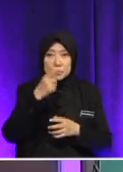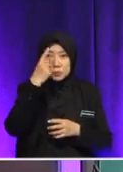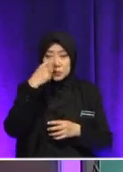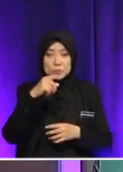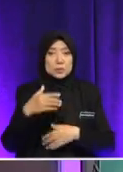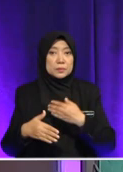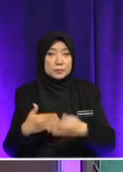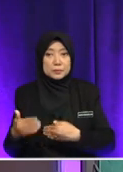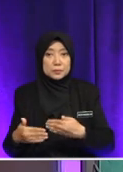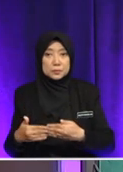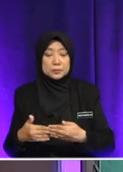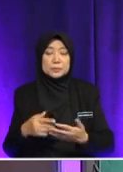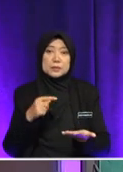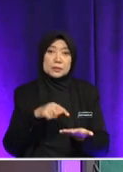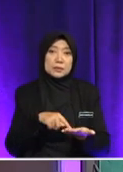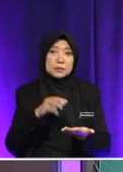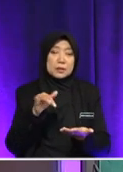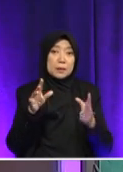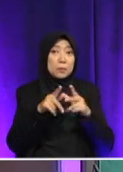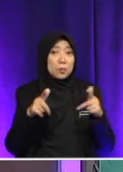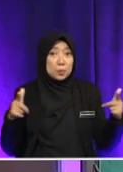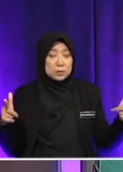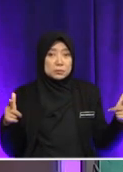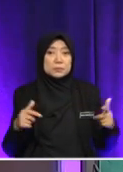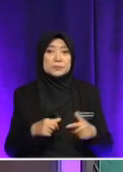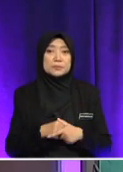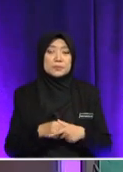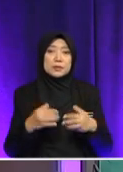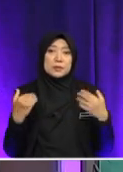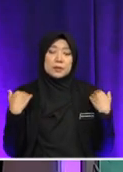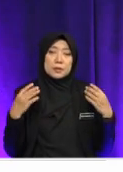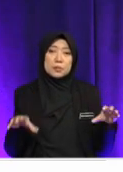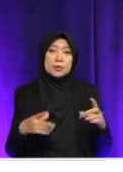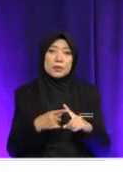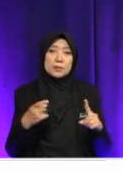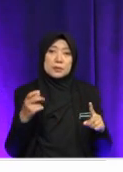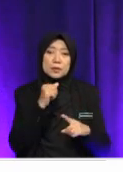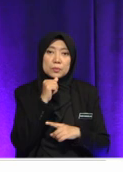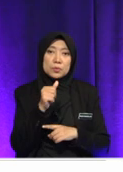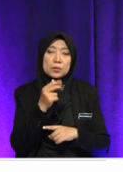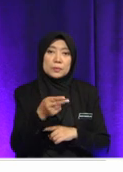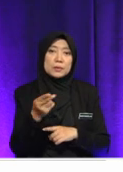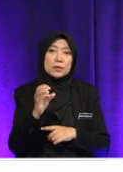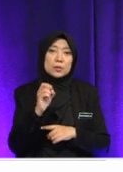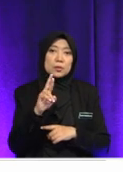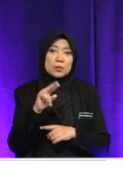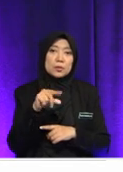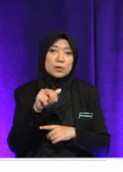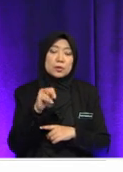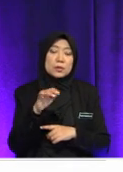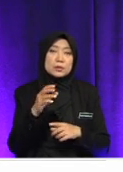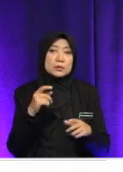oke Ya ini yang diperluaskanlah Oke kita ada di perbuat daripada bahan buka organik seperti oksida